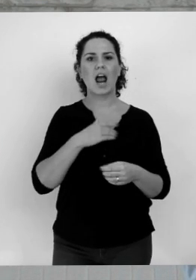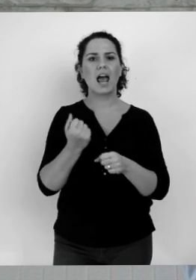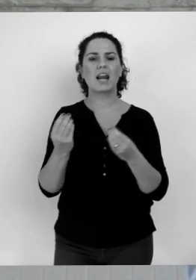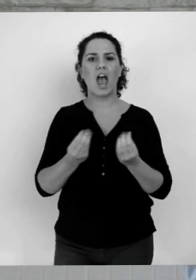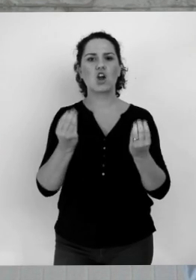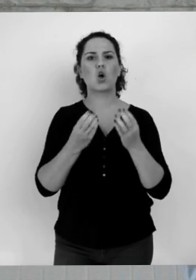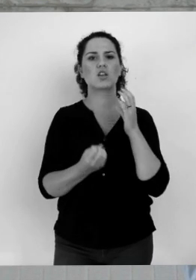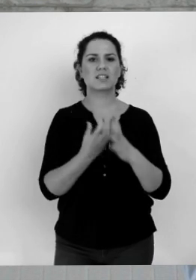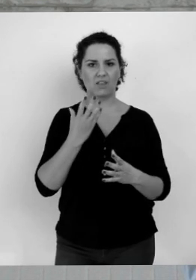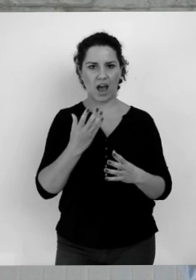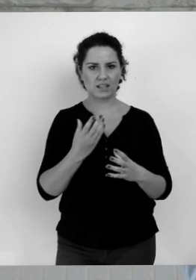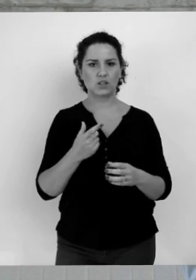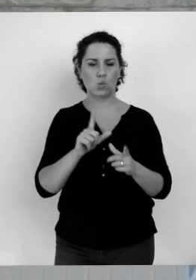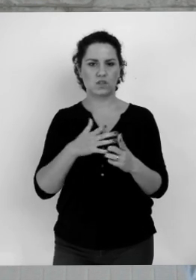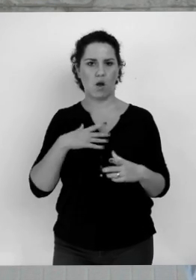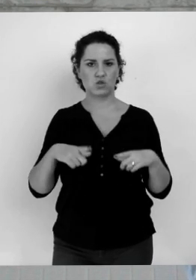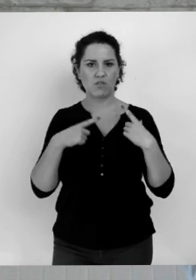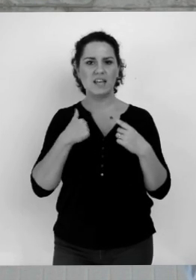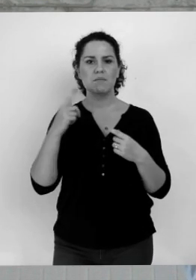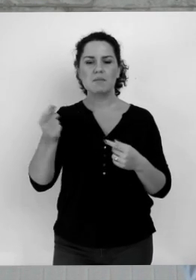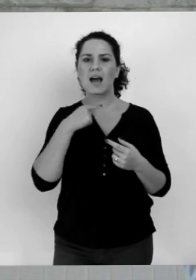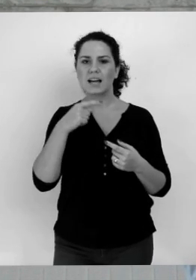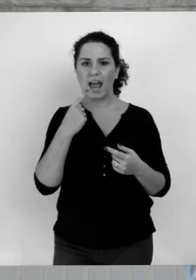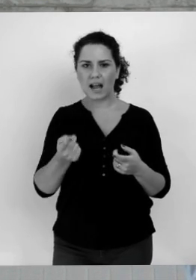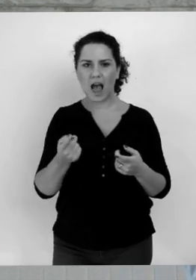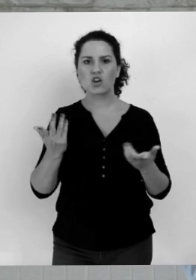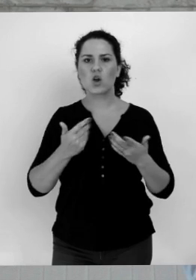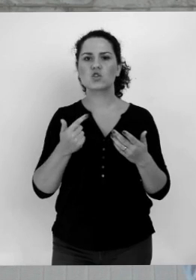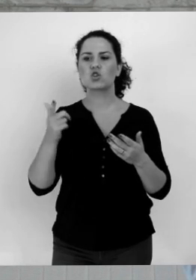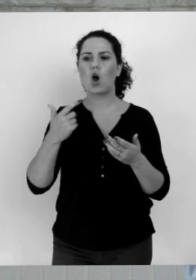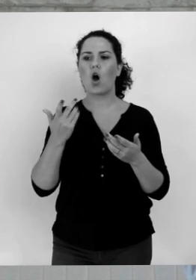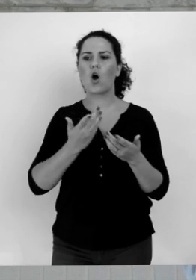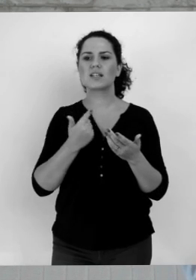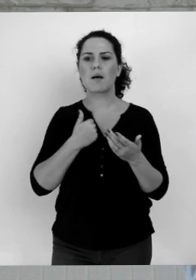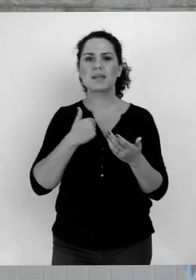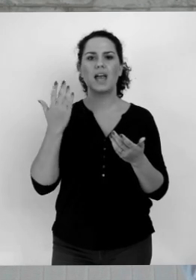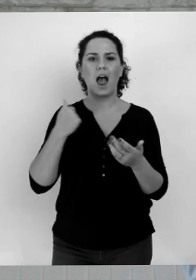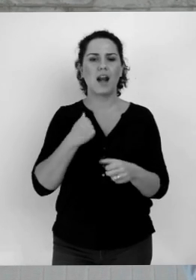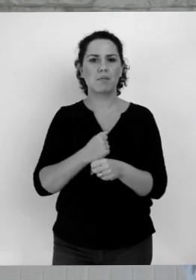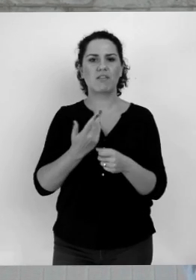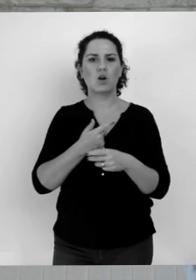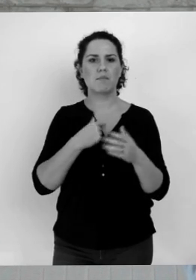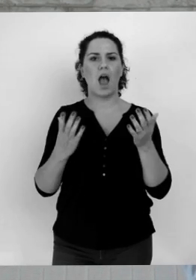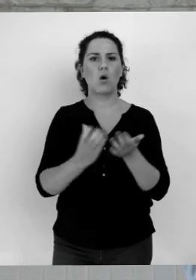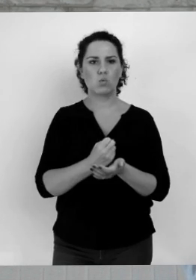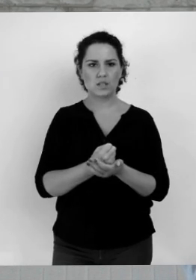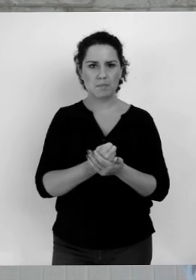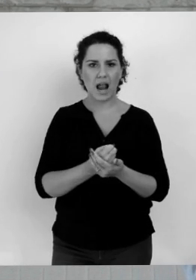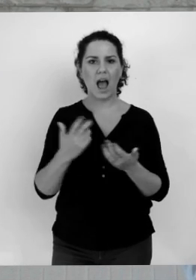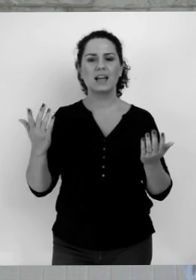nešto ostvariti u svom životu. Ja sam njima rekla što sam napravila i kako sam uspjela, da treba